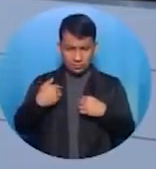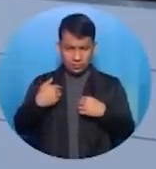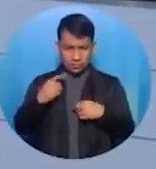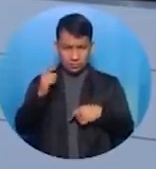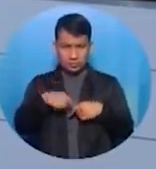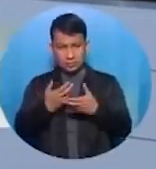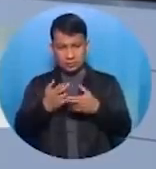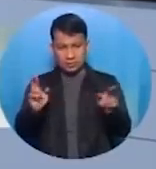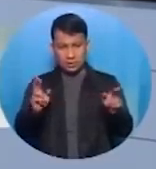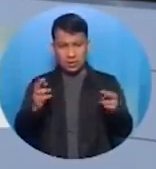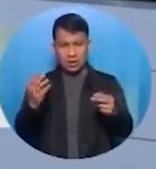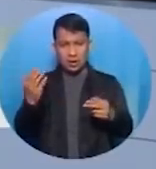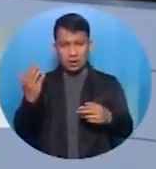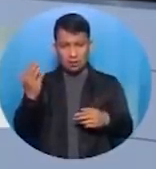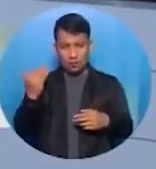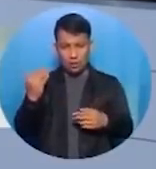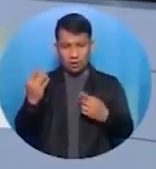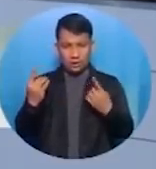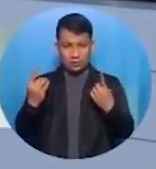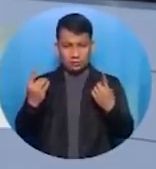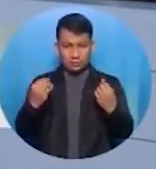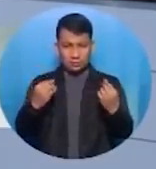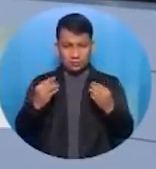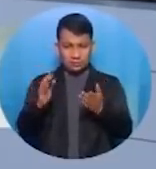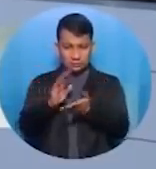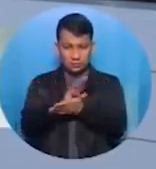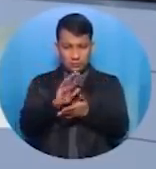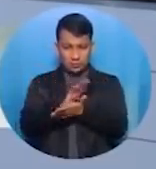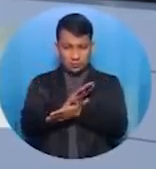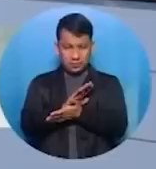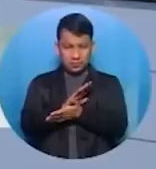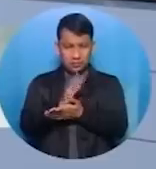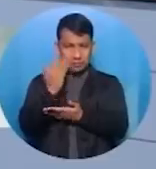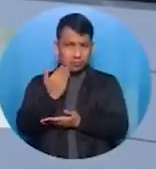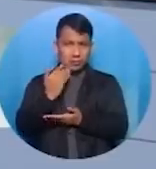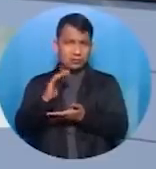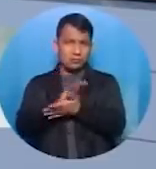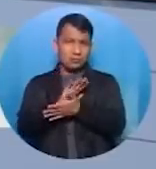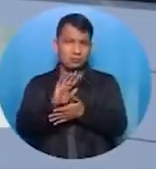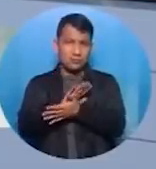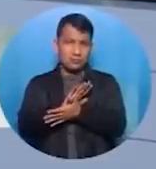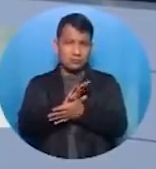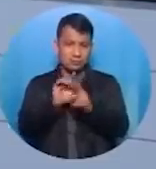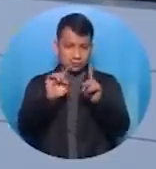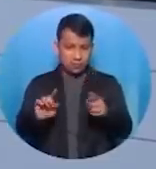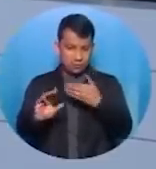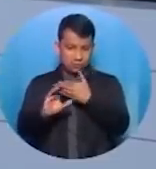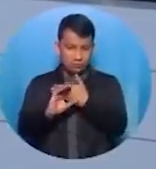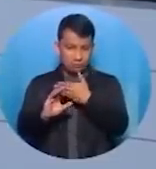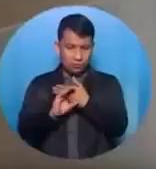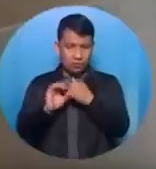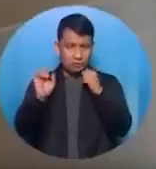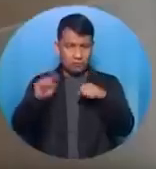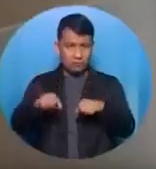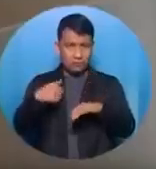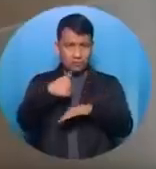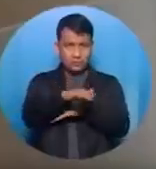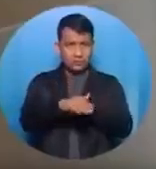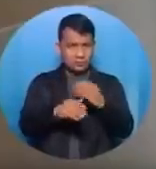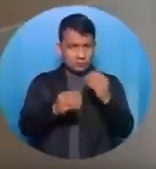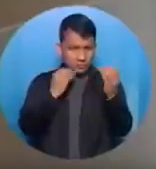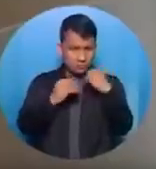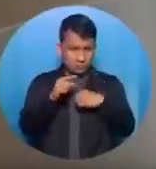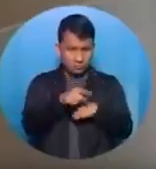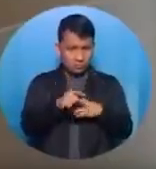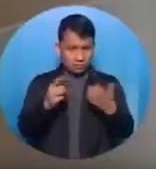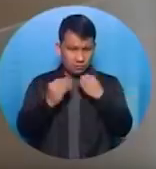nila na-release dahil may papel lang na kulang. Okay, in that case, sir, dapat magpadala kayo ng pagkain.